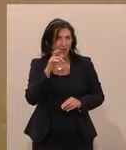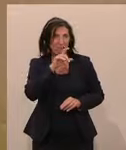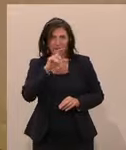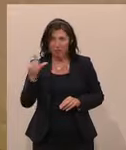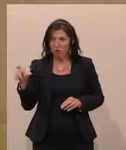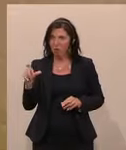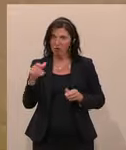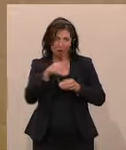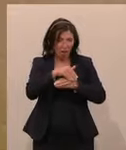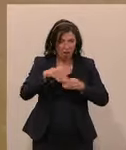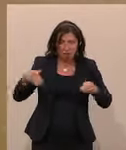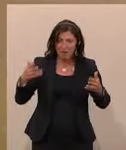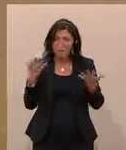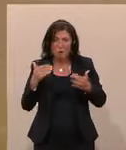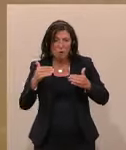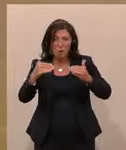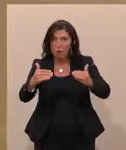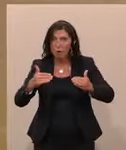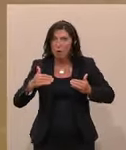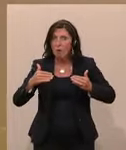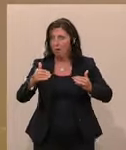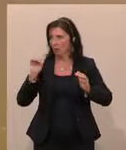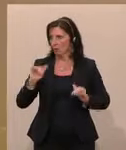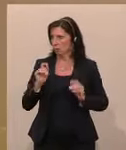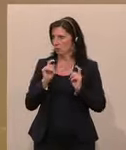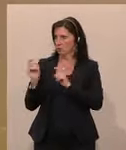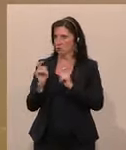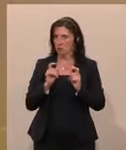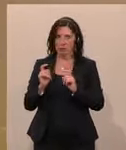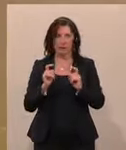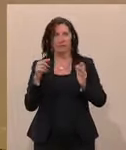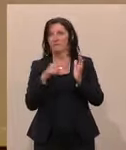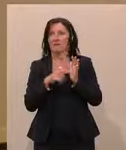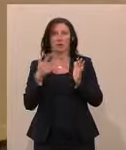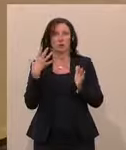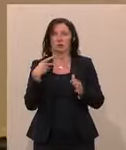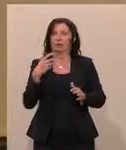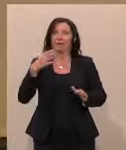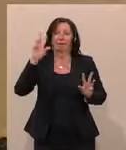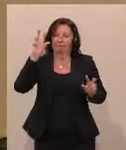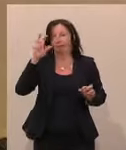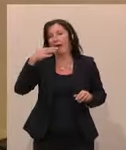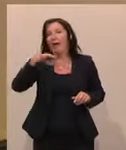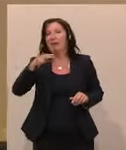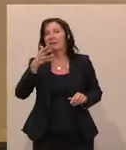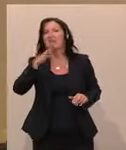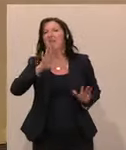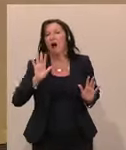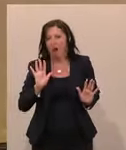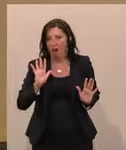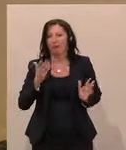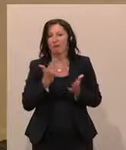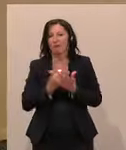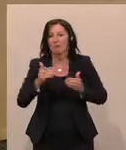über diese Linienverschiebung, weil immer ein vermeintlicher Einzelfall kommt und diese Linie verschoben wird. Und ich